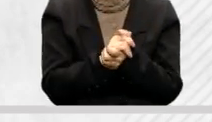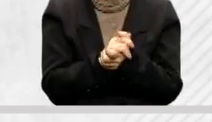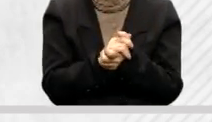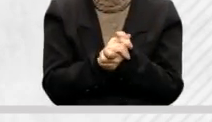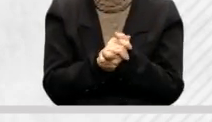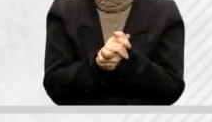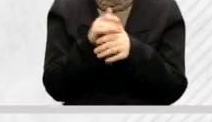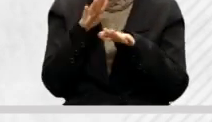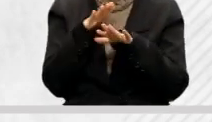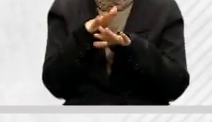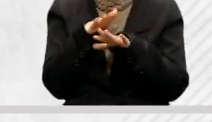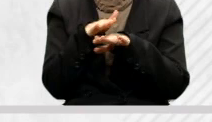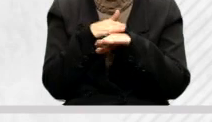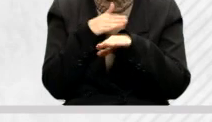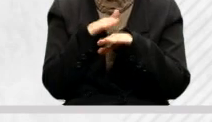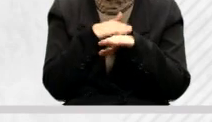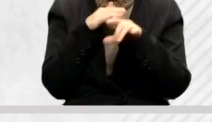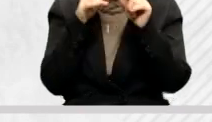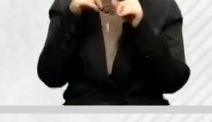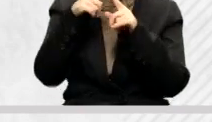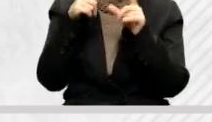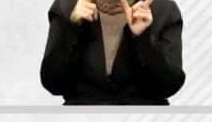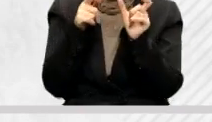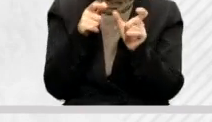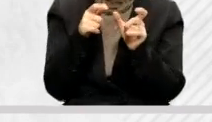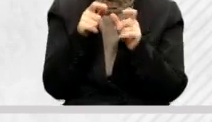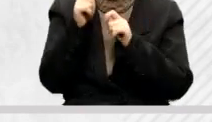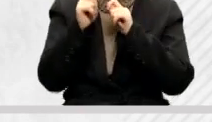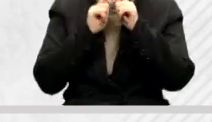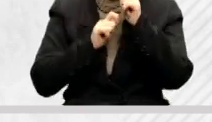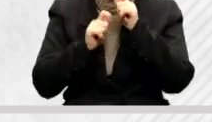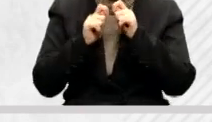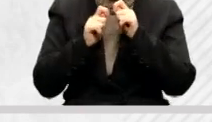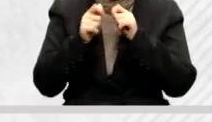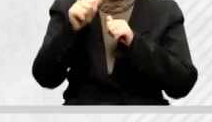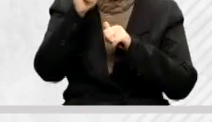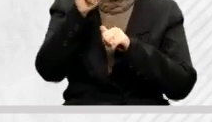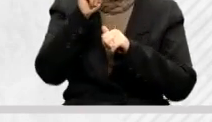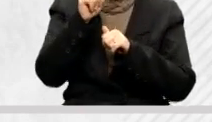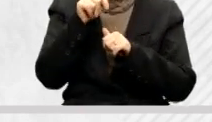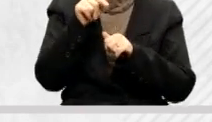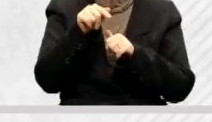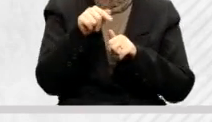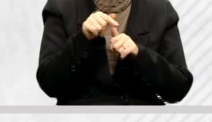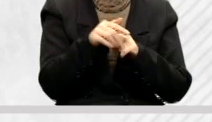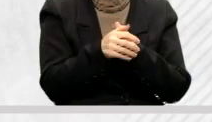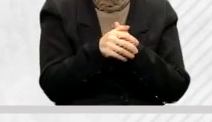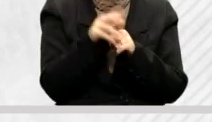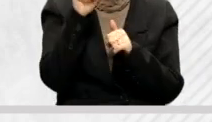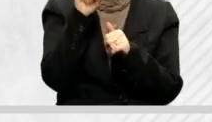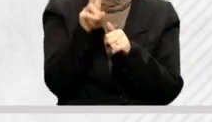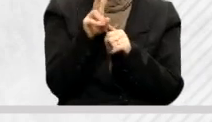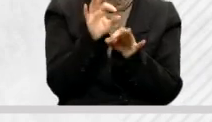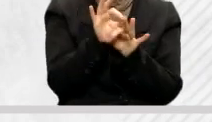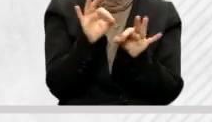kedi otu kullanıldığını, uykudan yatmadan yarım saat önce kaynatılıp çay şeklinde kullanıldığında tabii görüyoruz ama